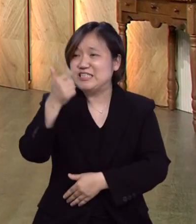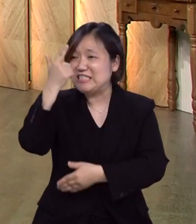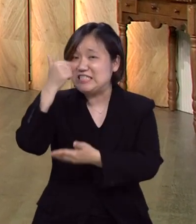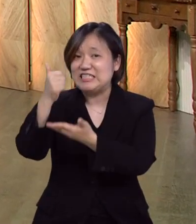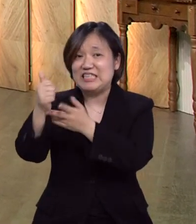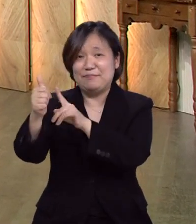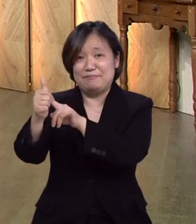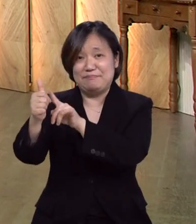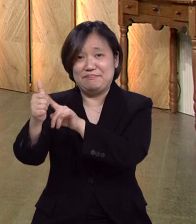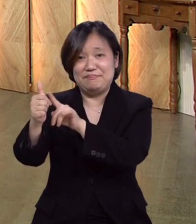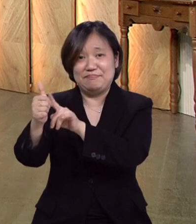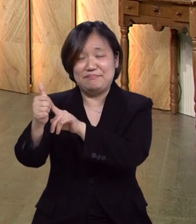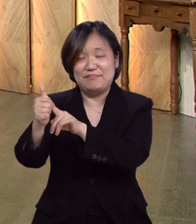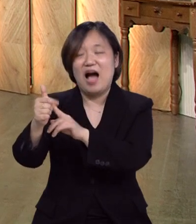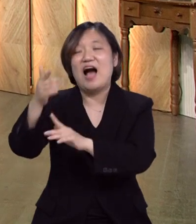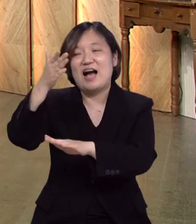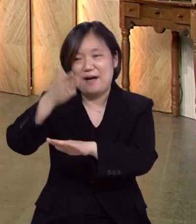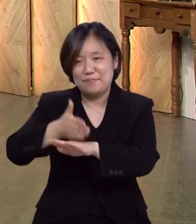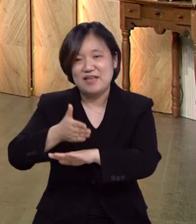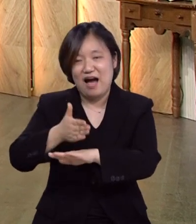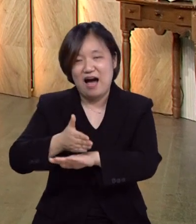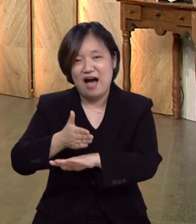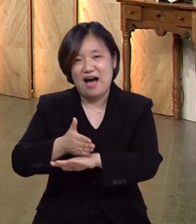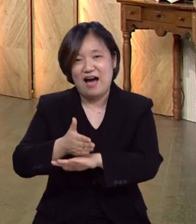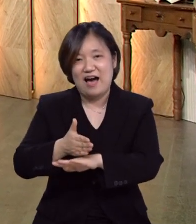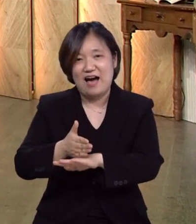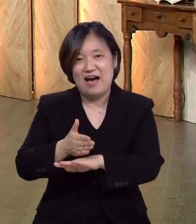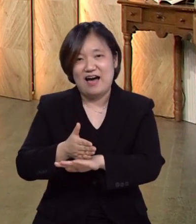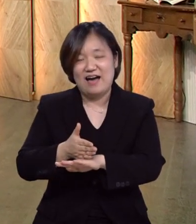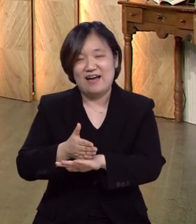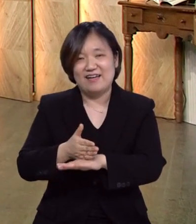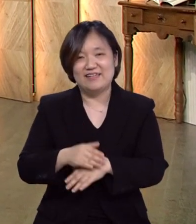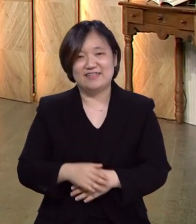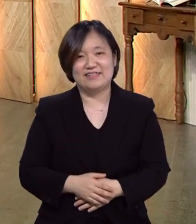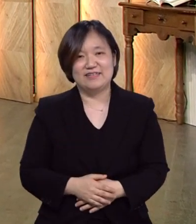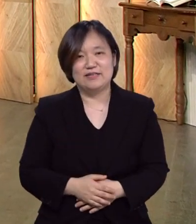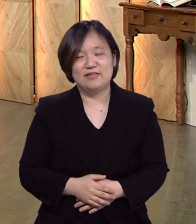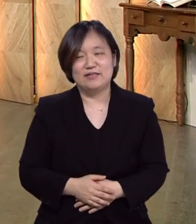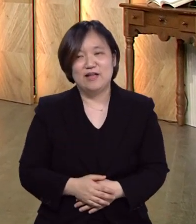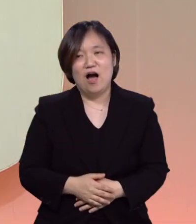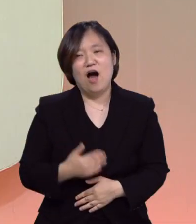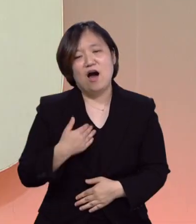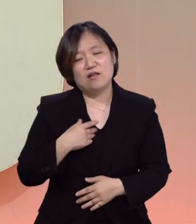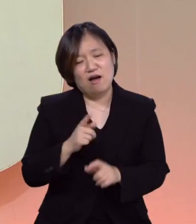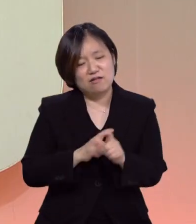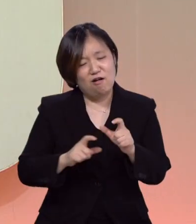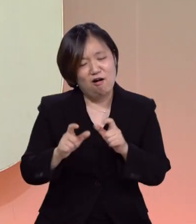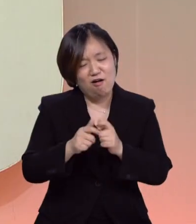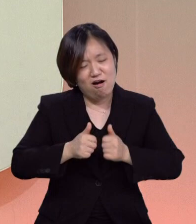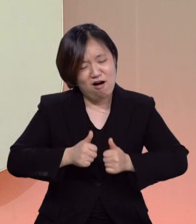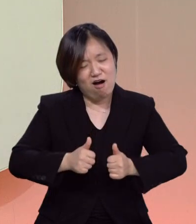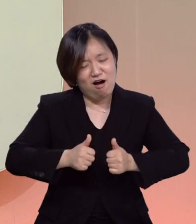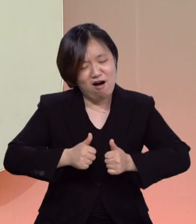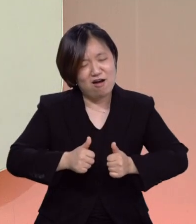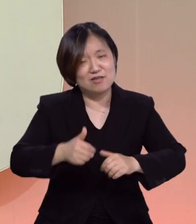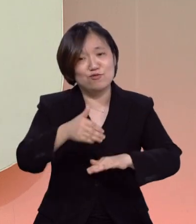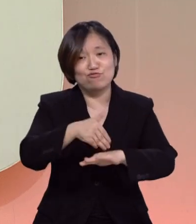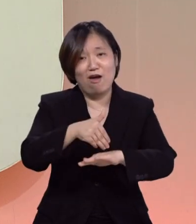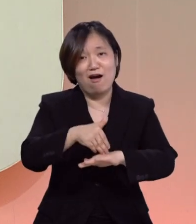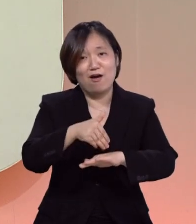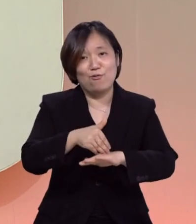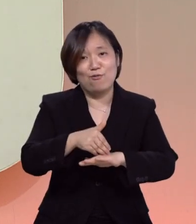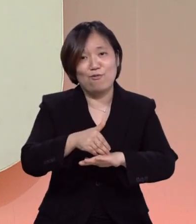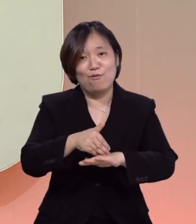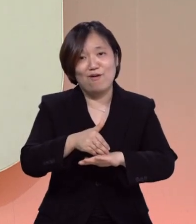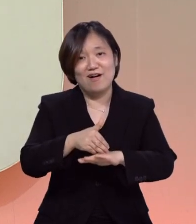그렇게 이제 고마워하면서 감사의 하면서 그분들 생각해서 내가 더 열심히 수행했어야 되는데 내가 참